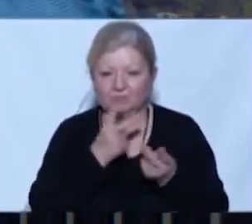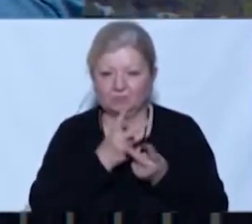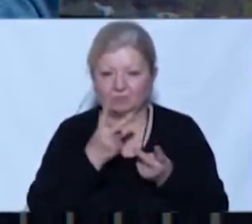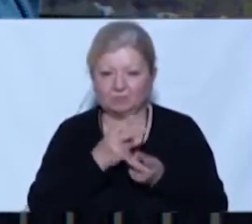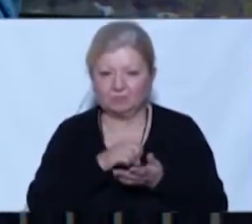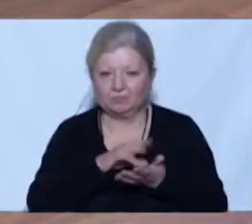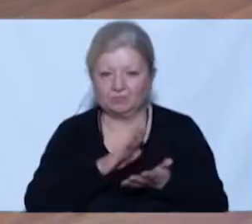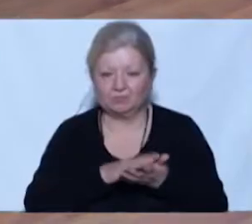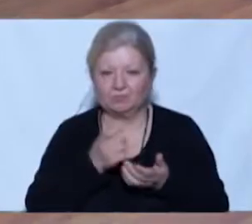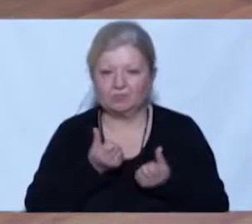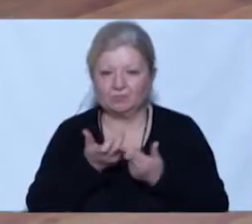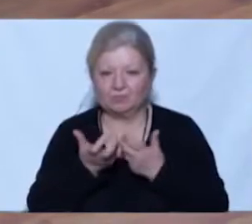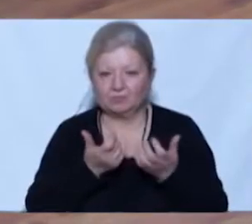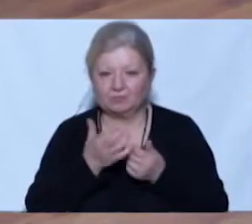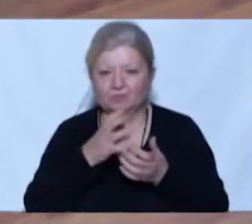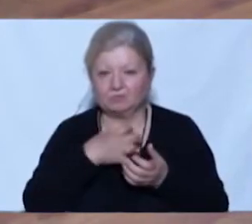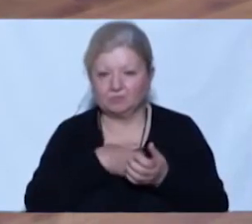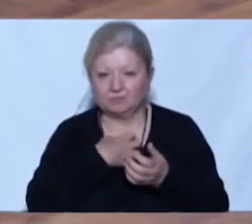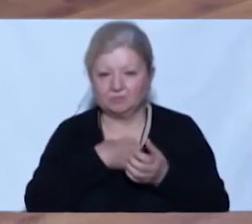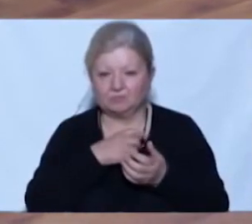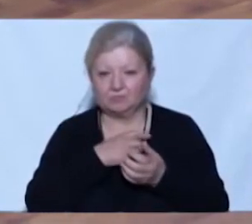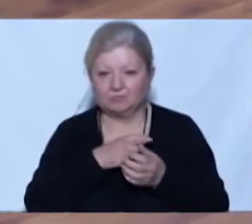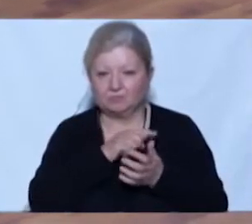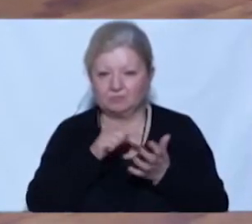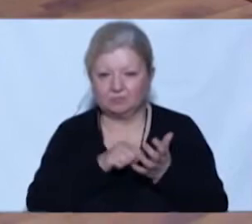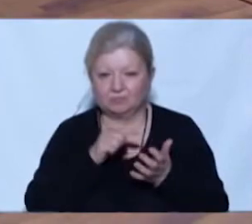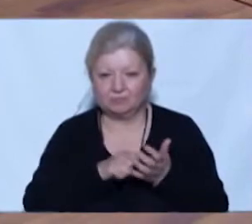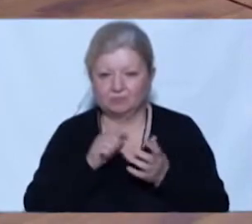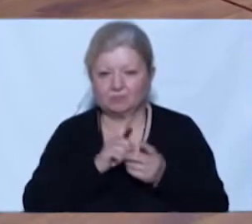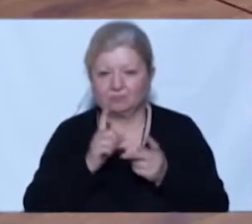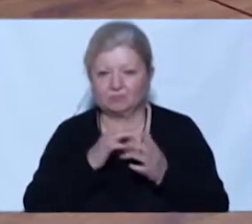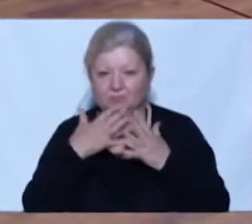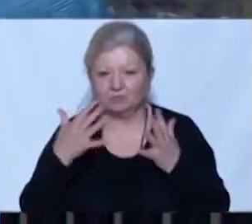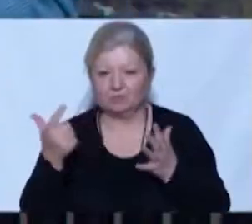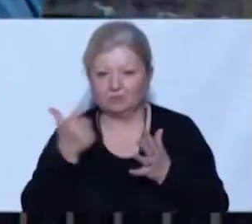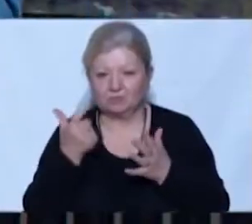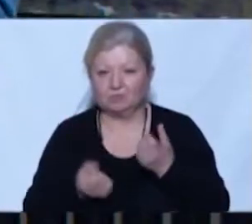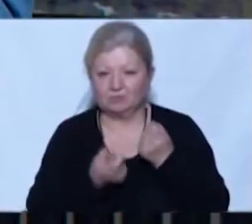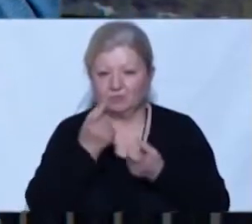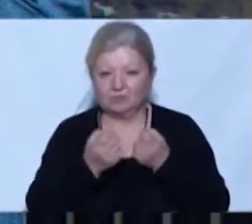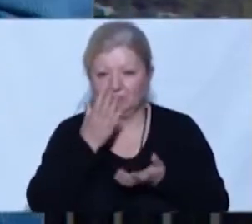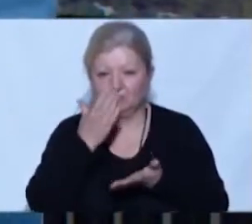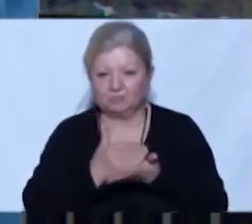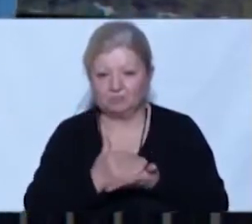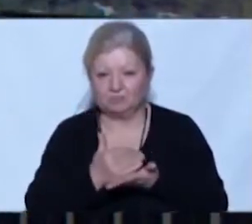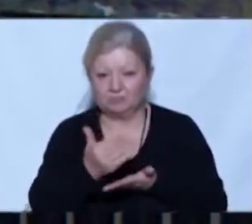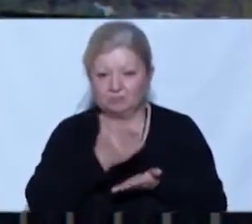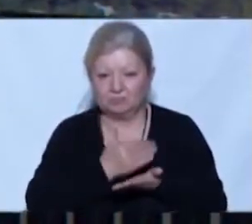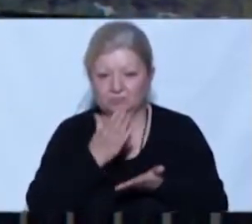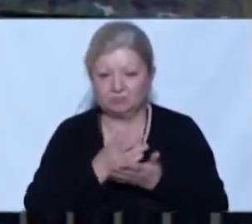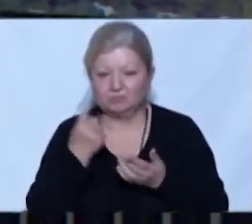ის რამდენიმე მნიშვნელოვანი კომპონენტი, რაც დიდი გეოგრაფიული აღმოჩენების თამდევი არის. Პირველი კომპონენტი ეს